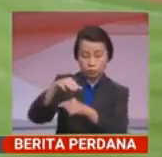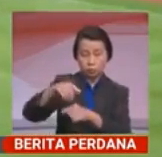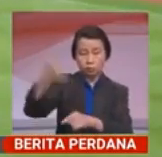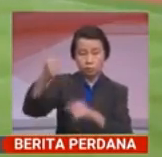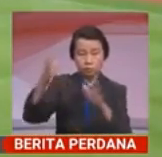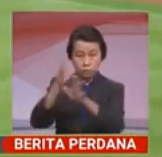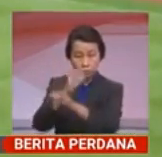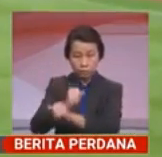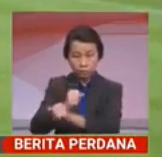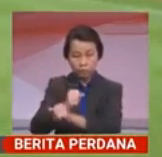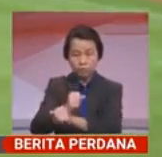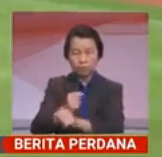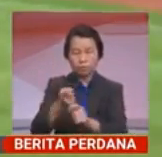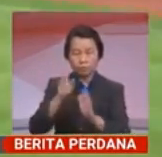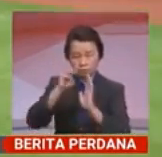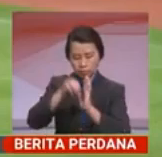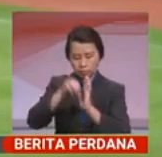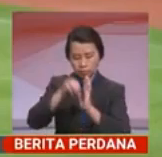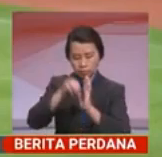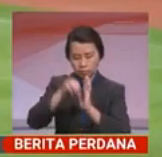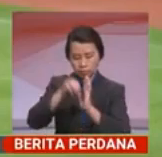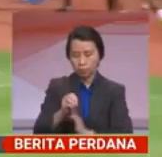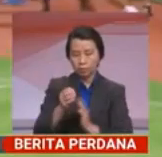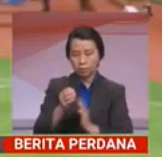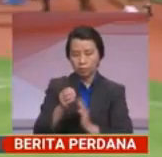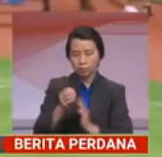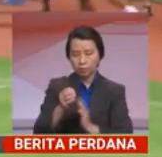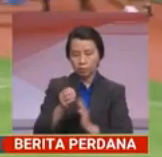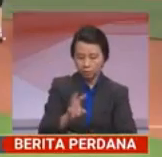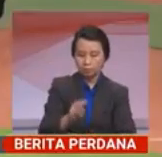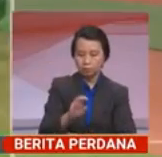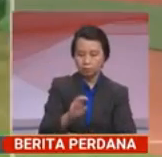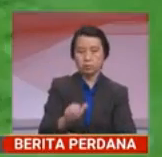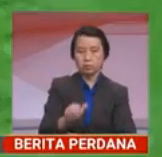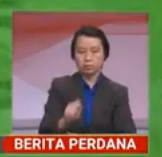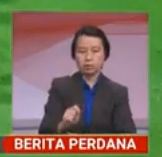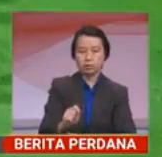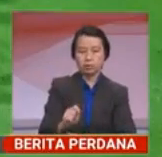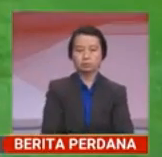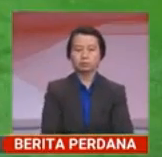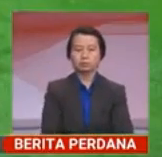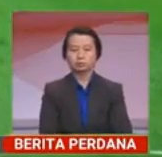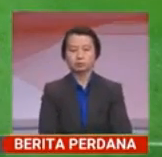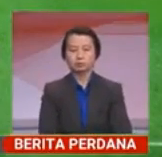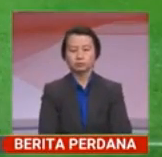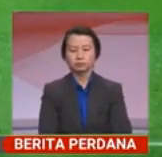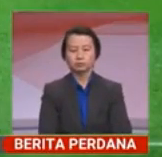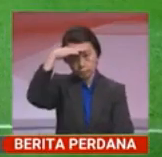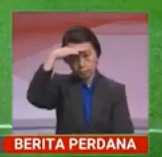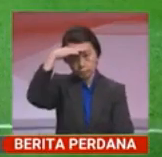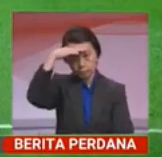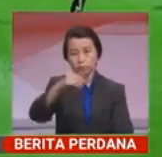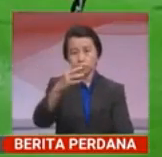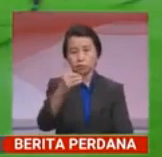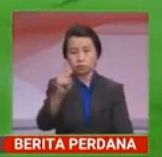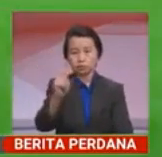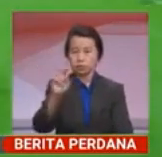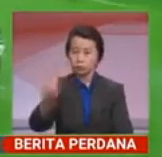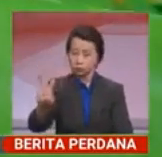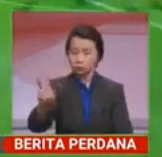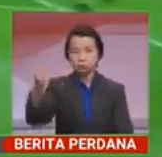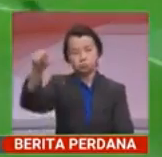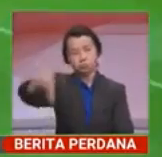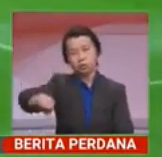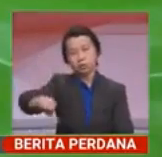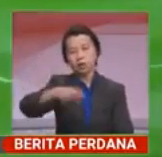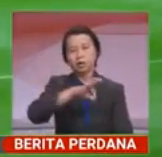Sarawak United diperoleh pada minit ke-60 melalui Milad Zanipo Mansur. Johor Darul Takzim JDT2 juga